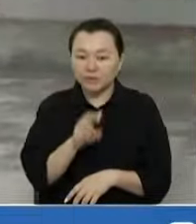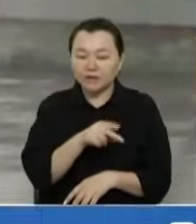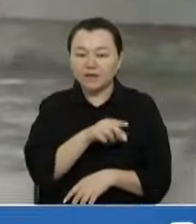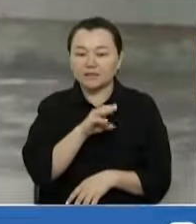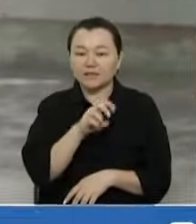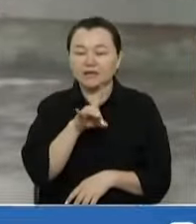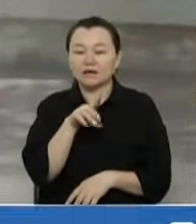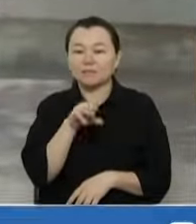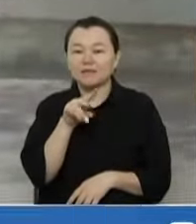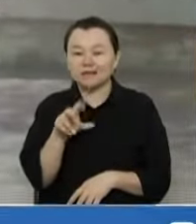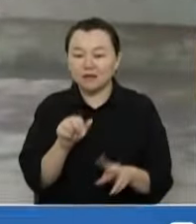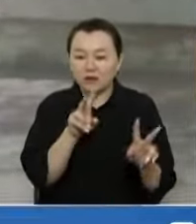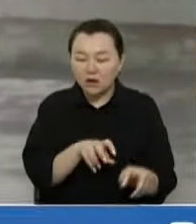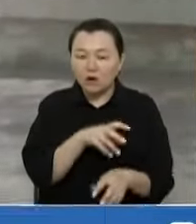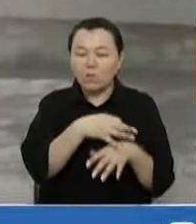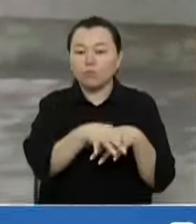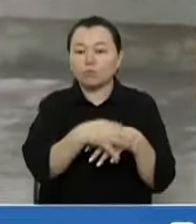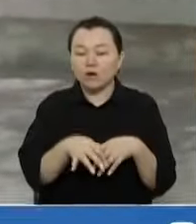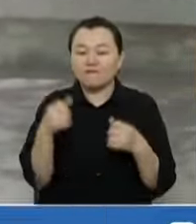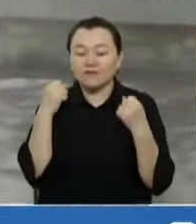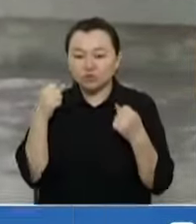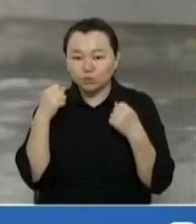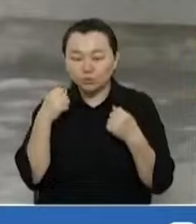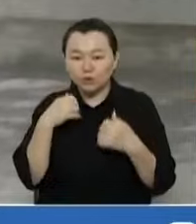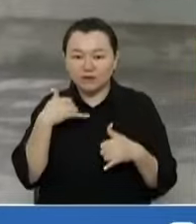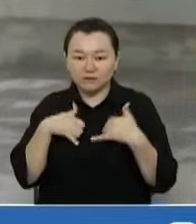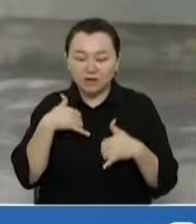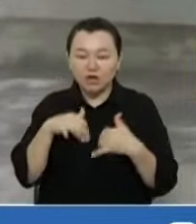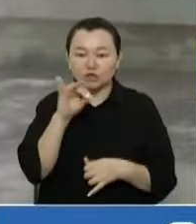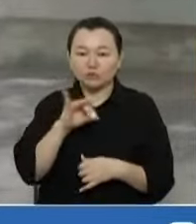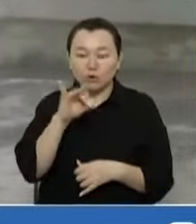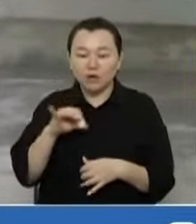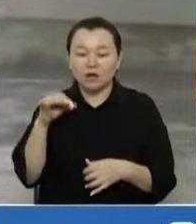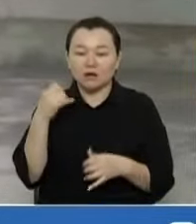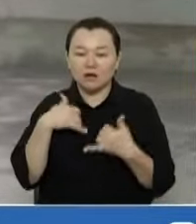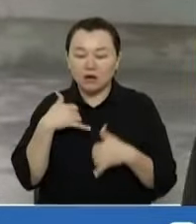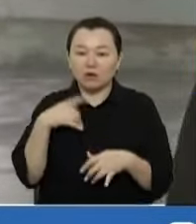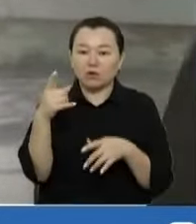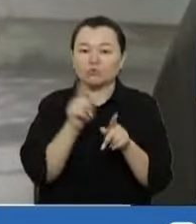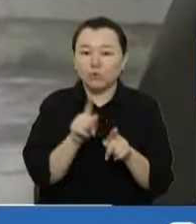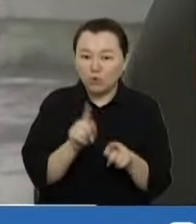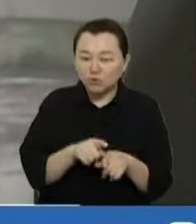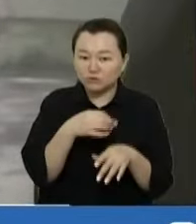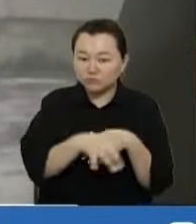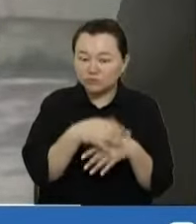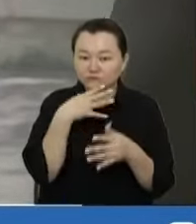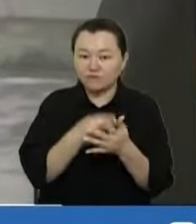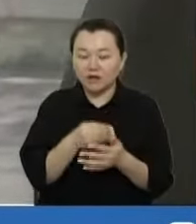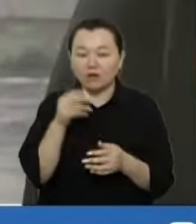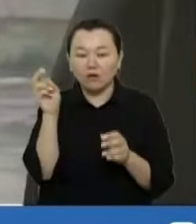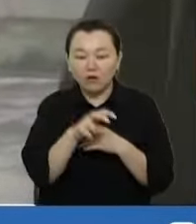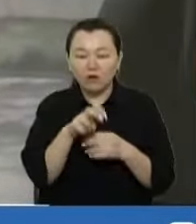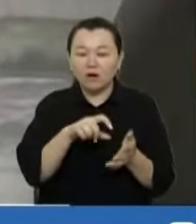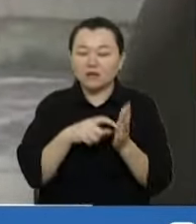жасайды. Физкультура ағай мен история апайы мен балама буллинг жасаған. Өздерінің емес сабағында келіп